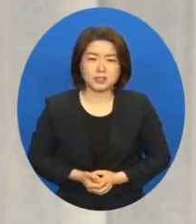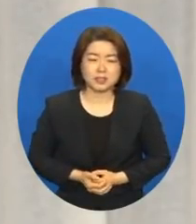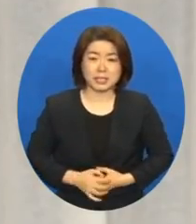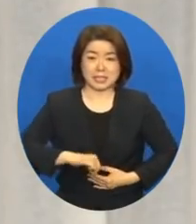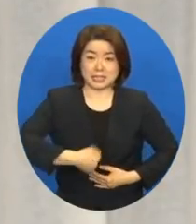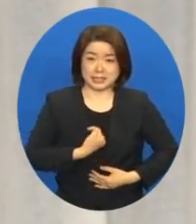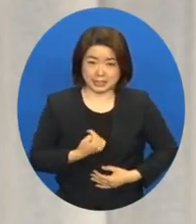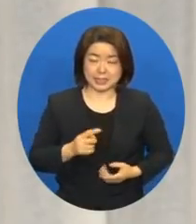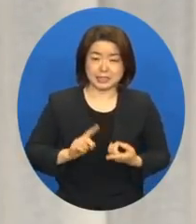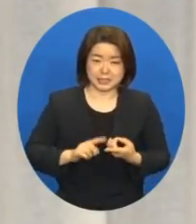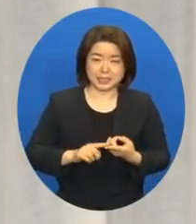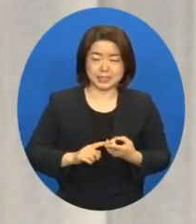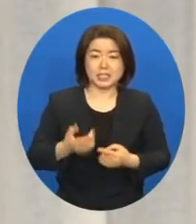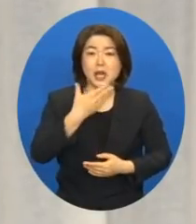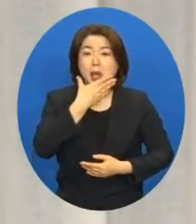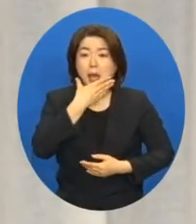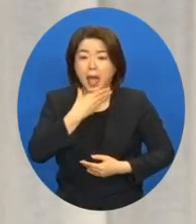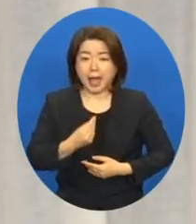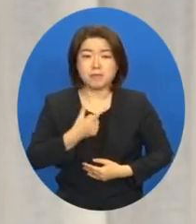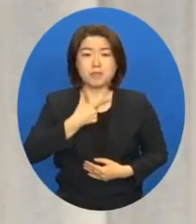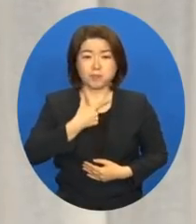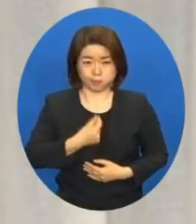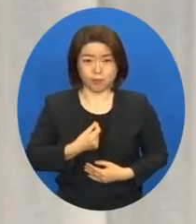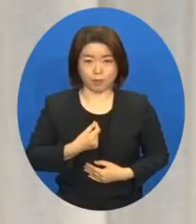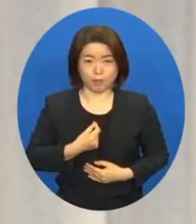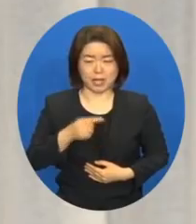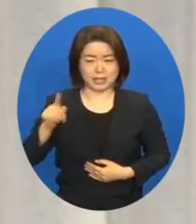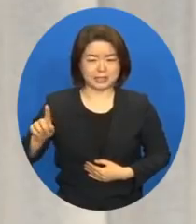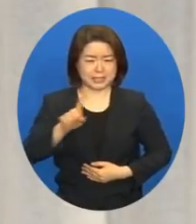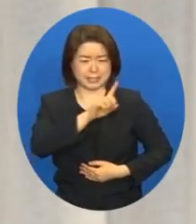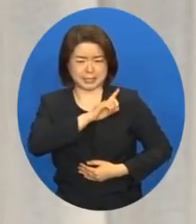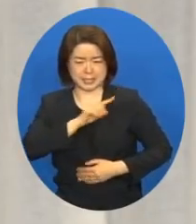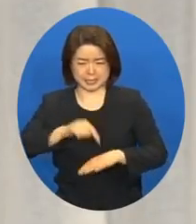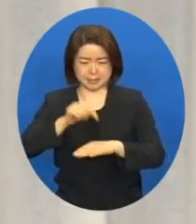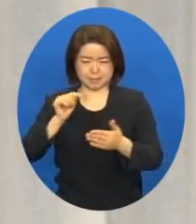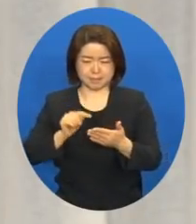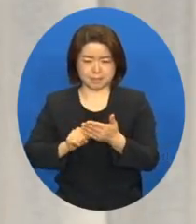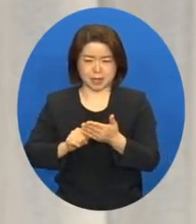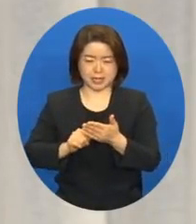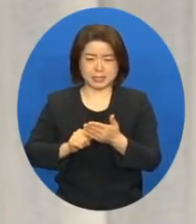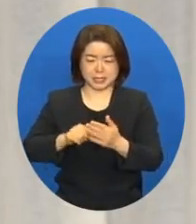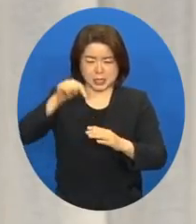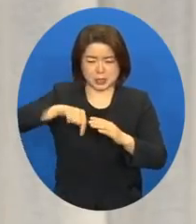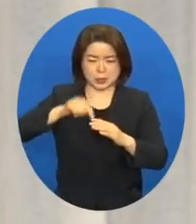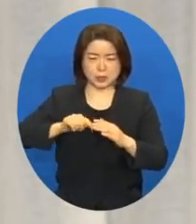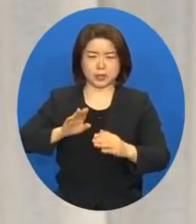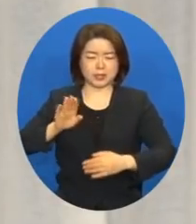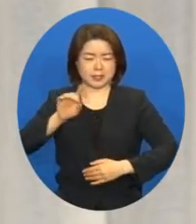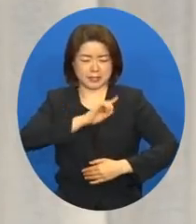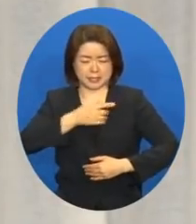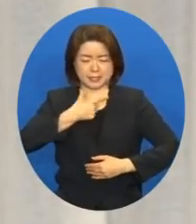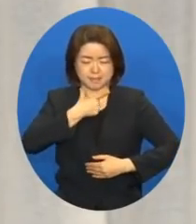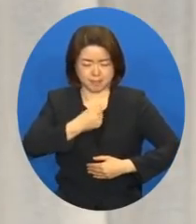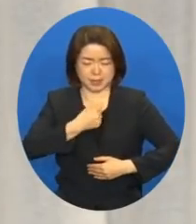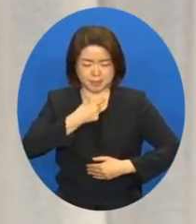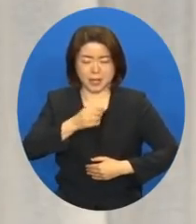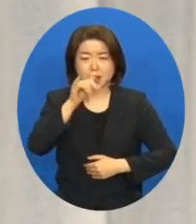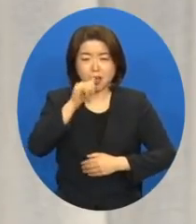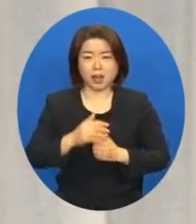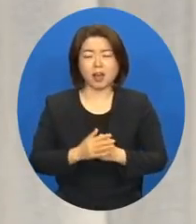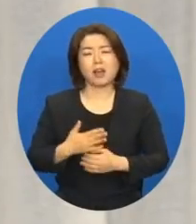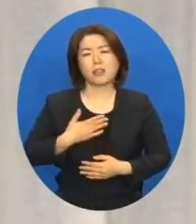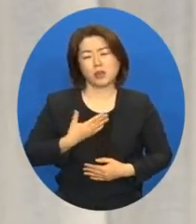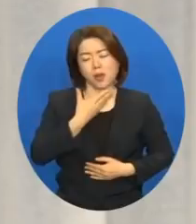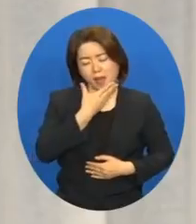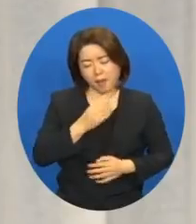자기 자신이 행복해보고 싶은 것, 그게 가장 마음의 진실한 욕구예요. 나도 좀 행복하게